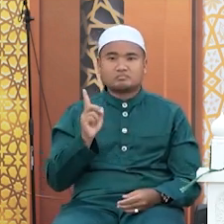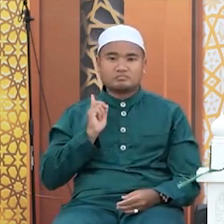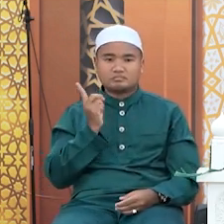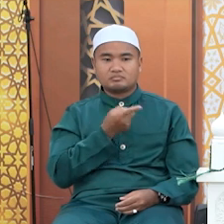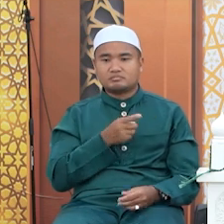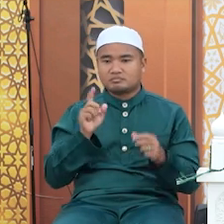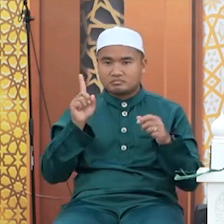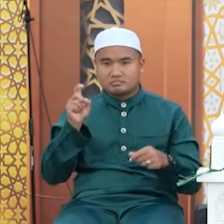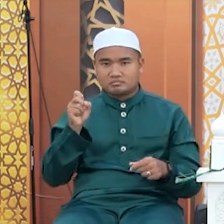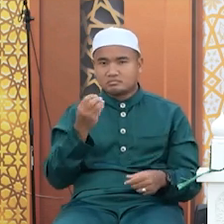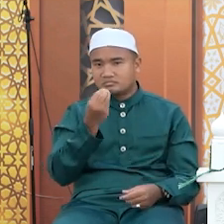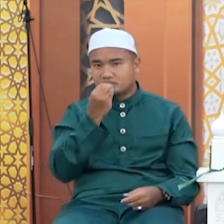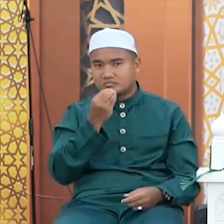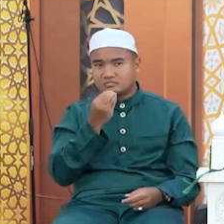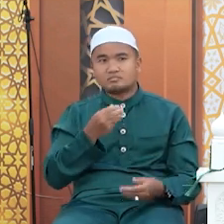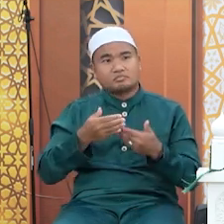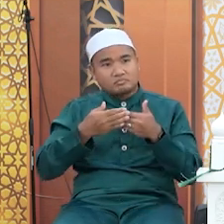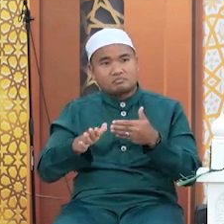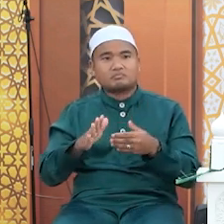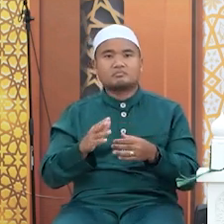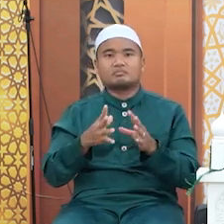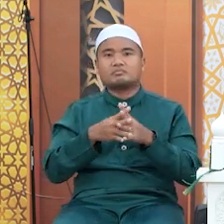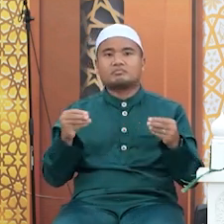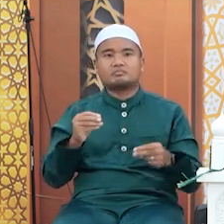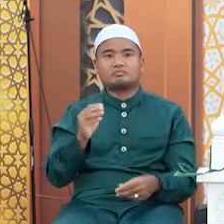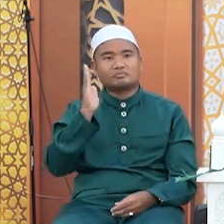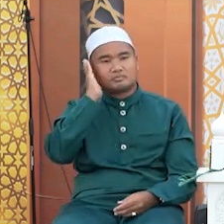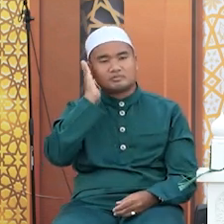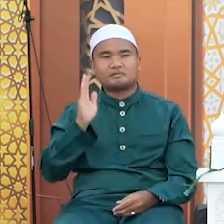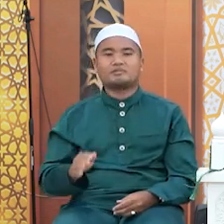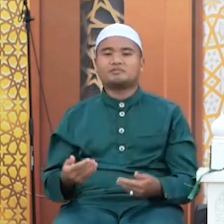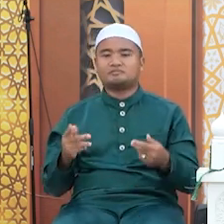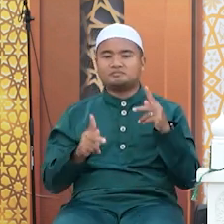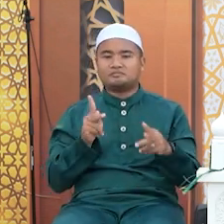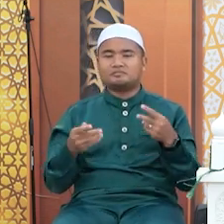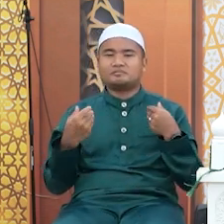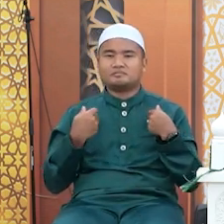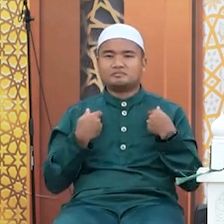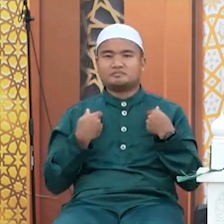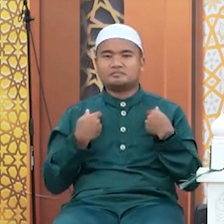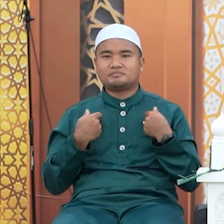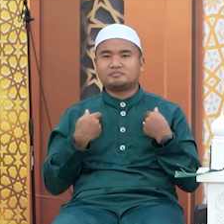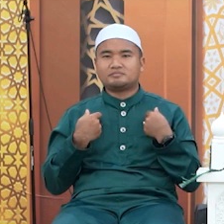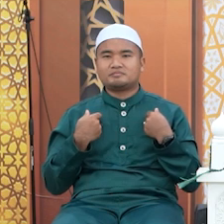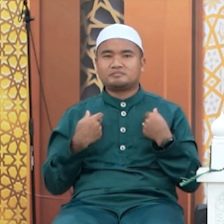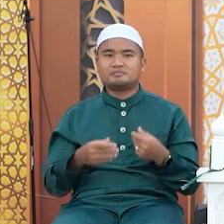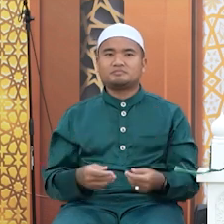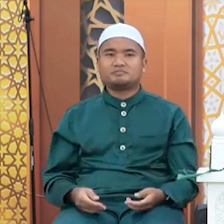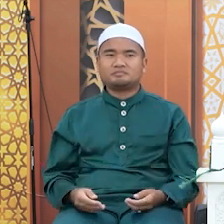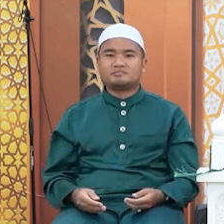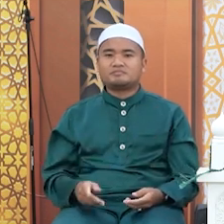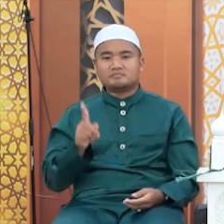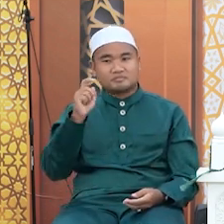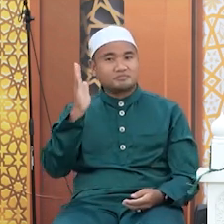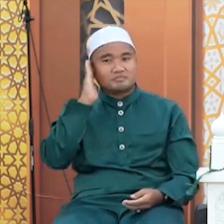itu syarat, saya ingat tu bila banyak kena masuk hospital, kena cekik. Kau ni apa pasal azam panjang-panjang sangat, pendek